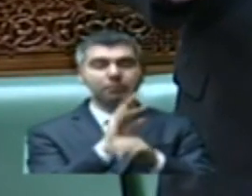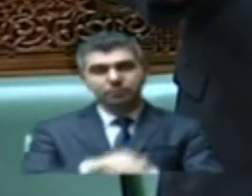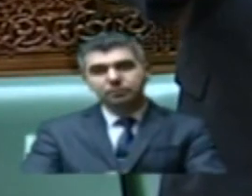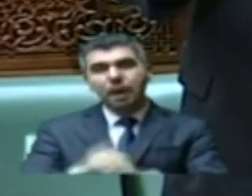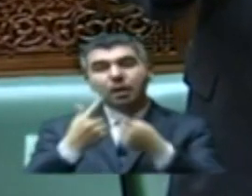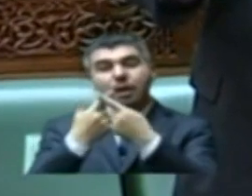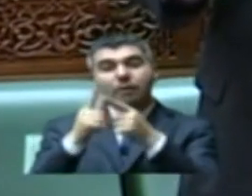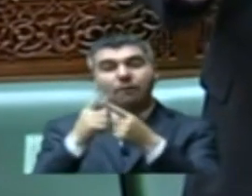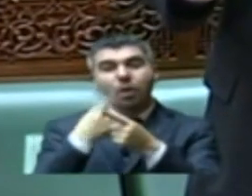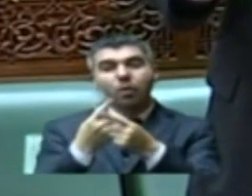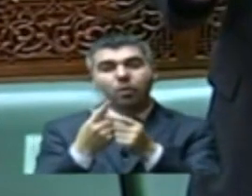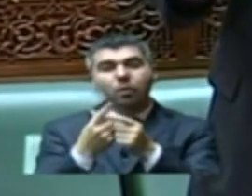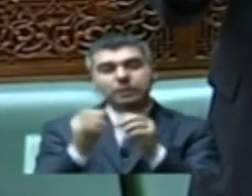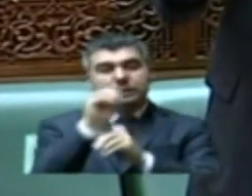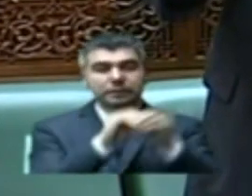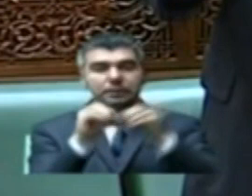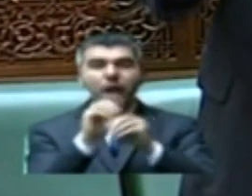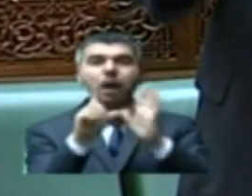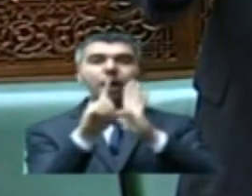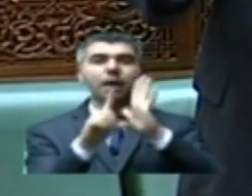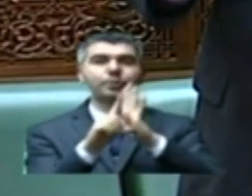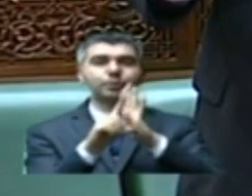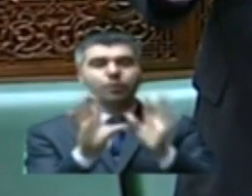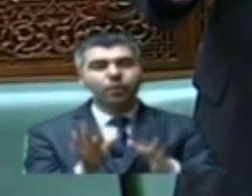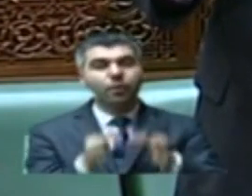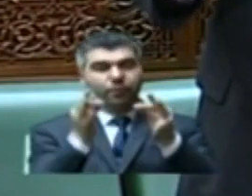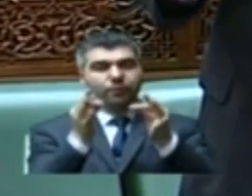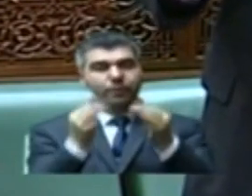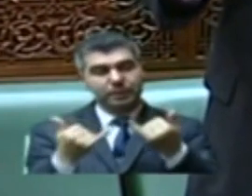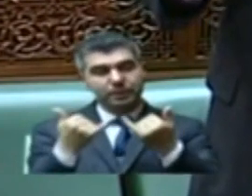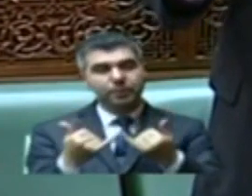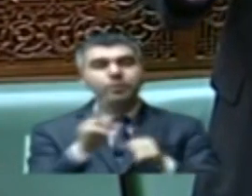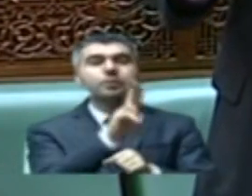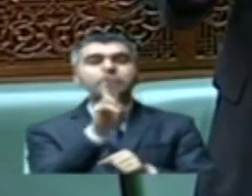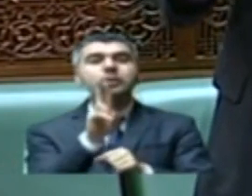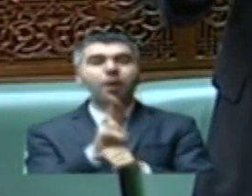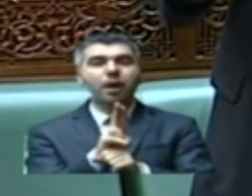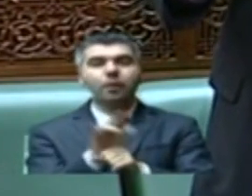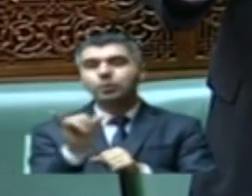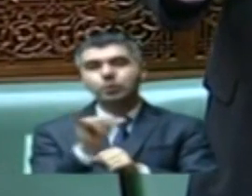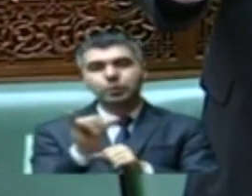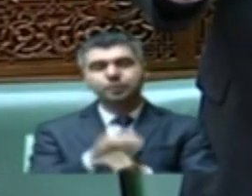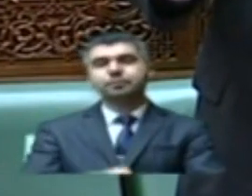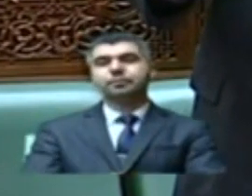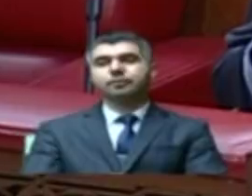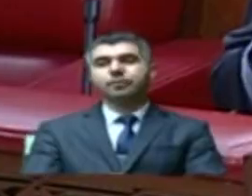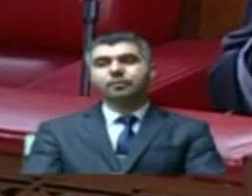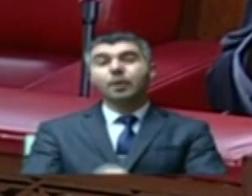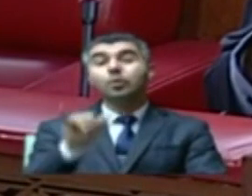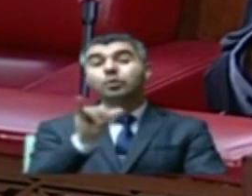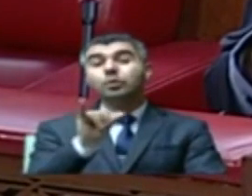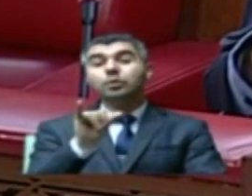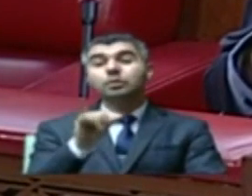مشروع قانون إطار. بناء عليه نسائلكم السيد الوزير المحترم حول ما يلي: أولاً، ما هي